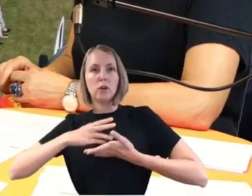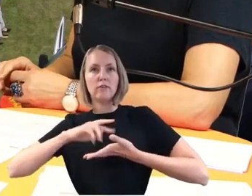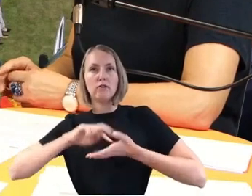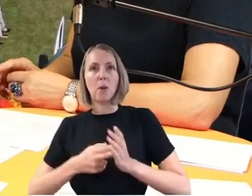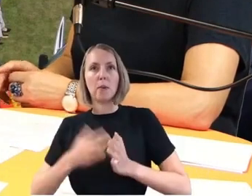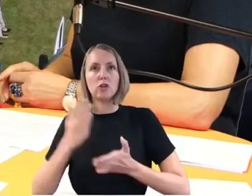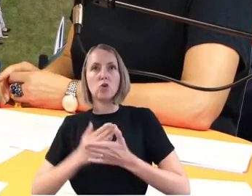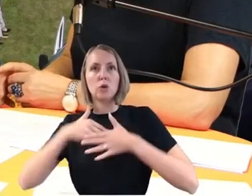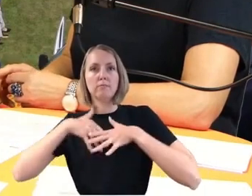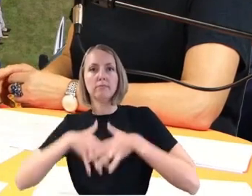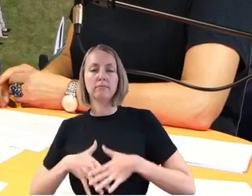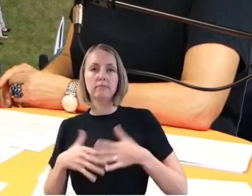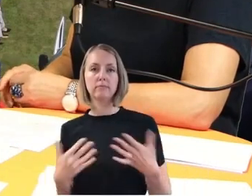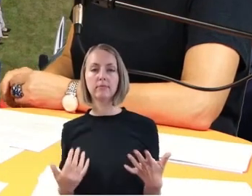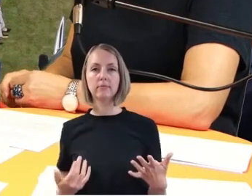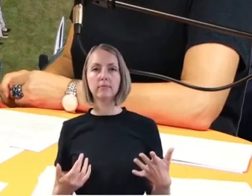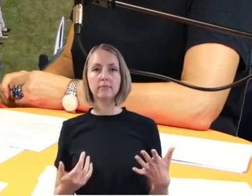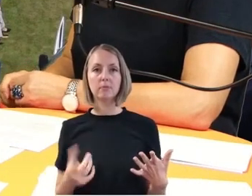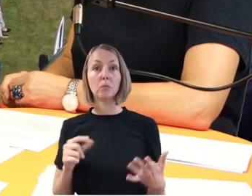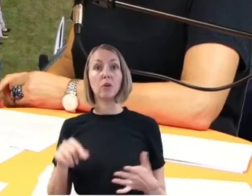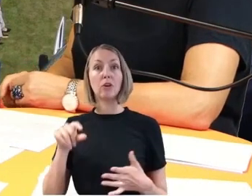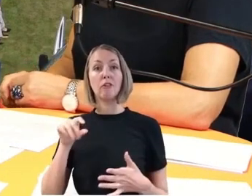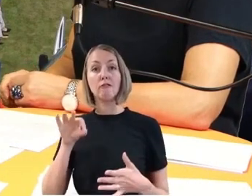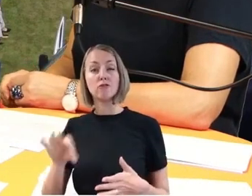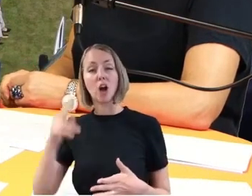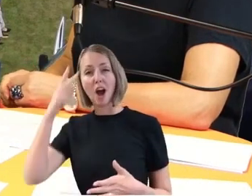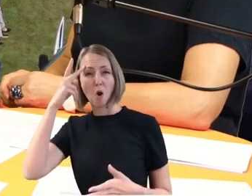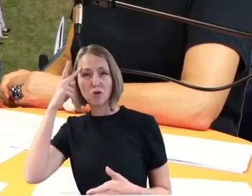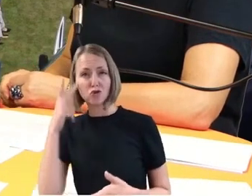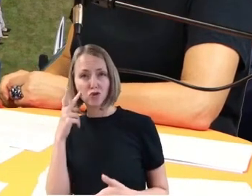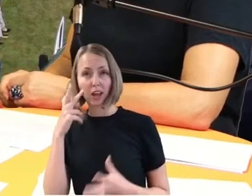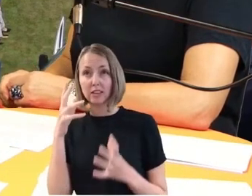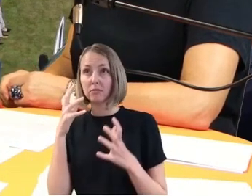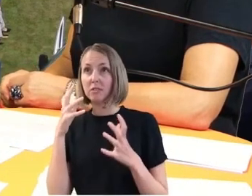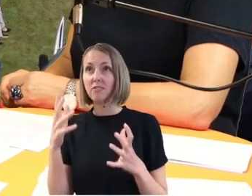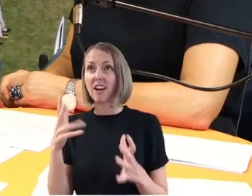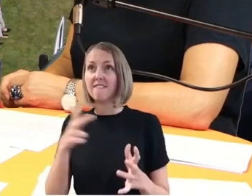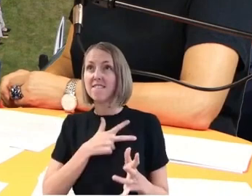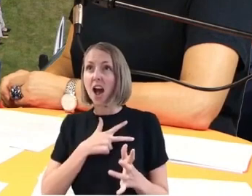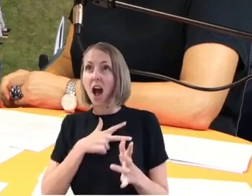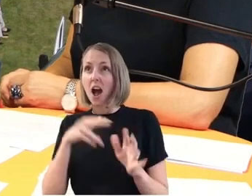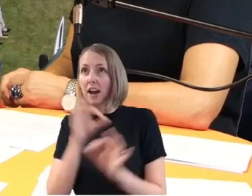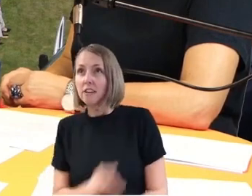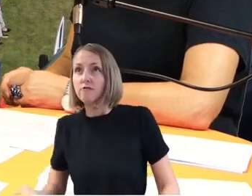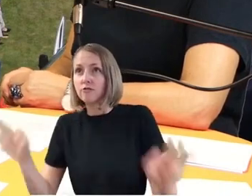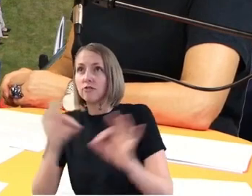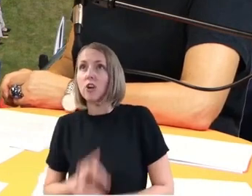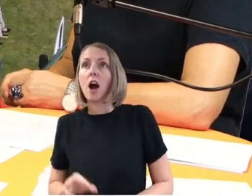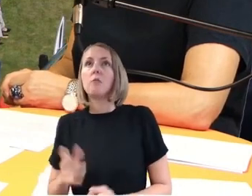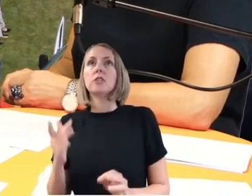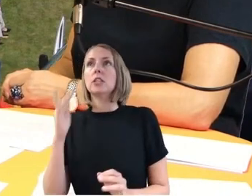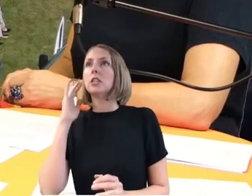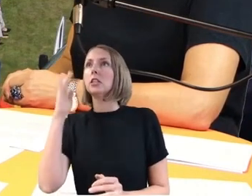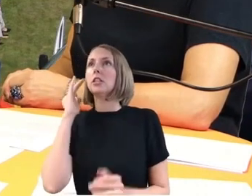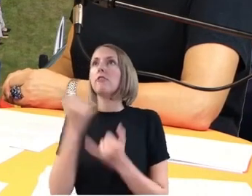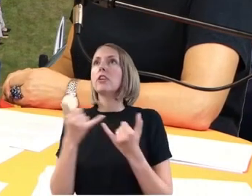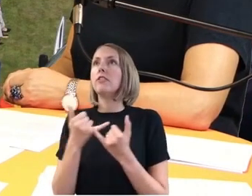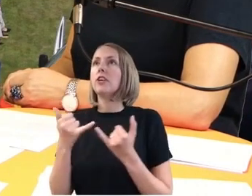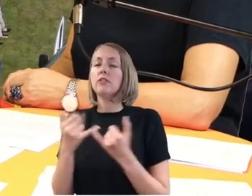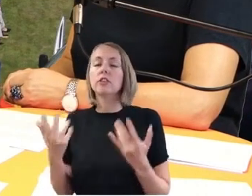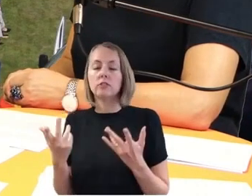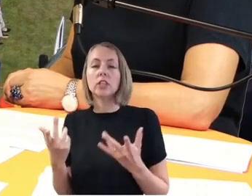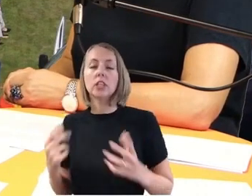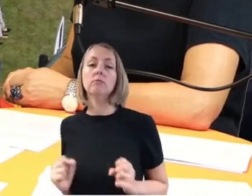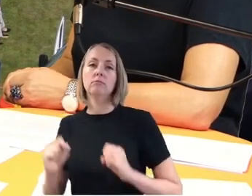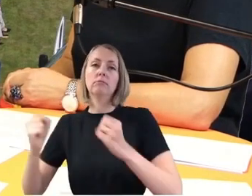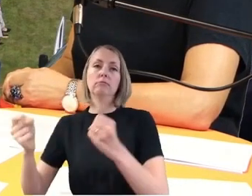übenden sind auch so ein bisschen unter stress und dass es auch absicht und die sitzen dann in den in den